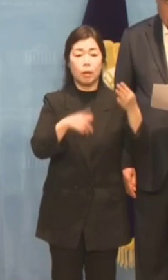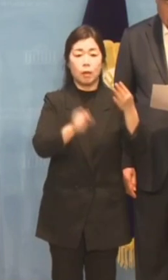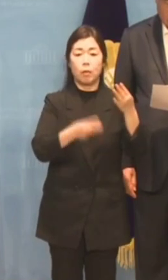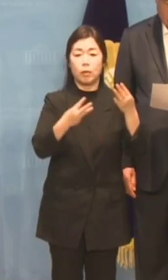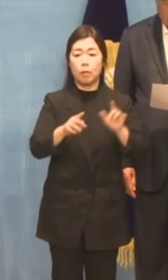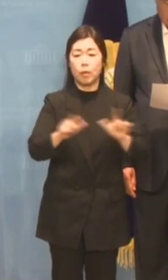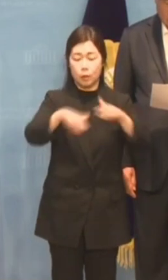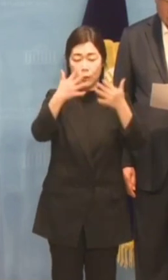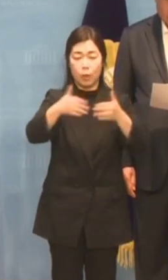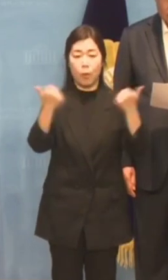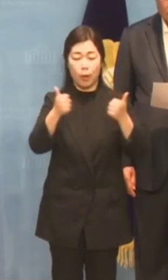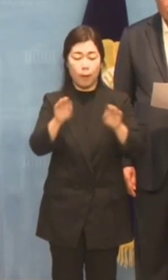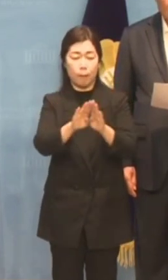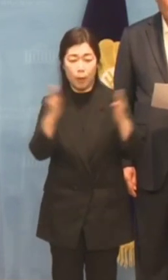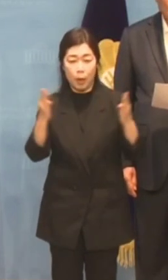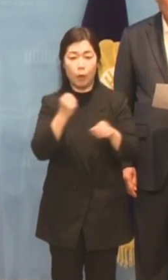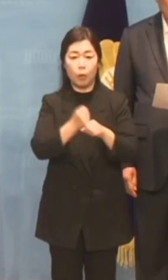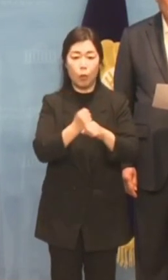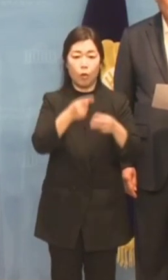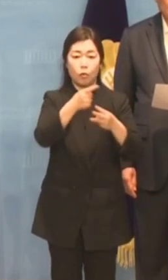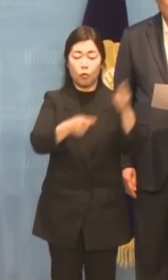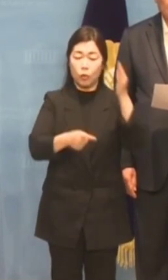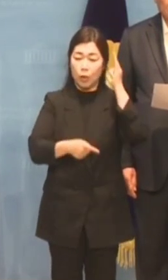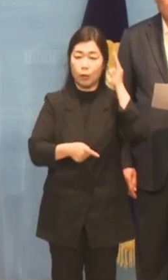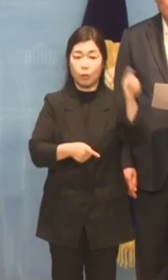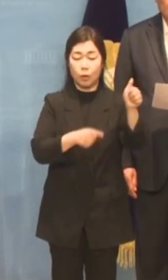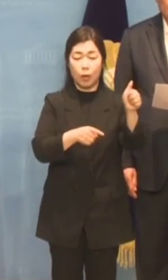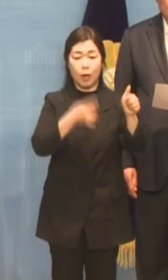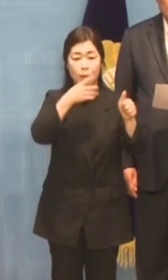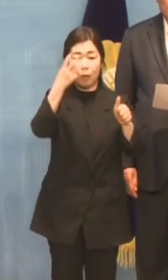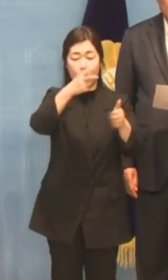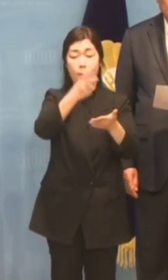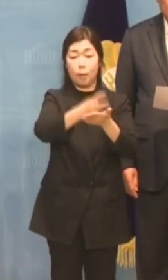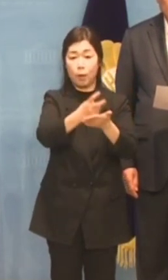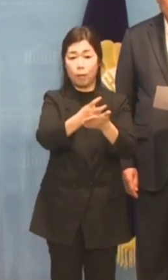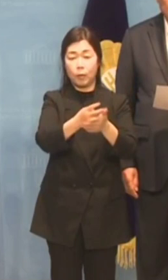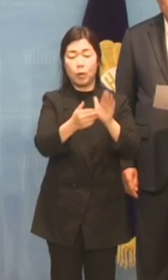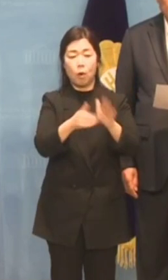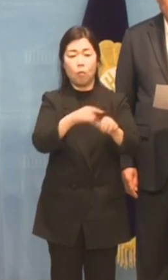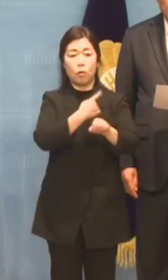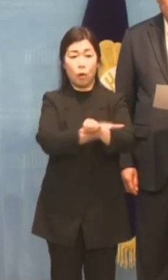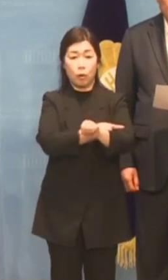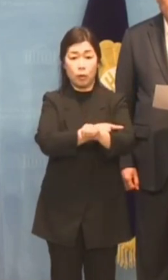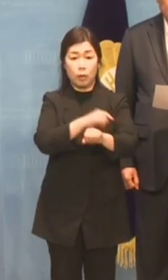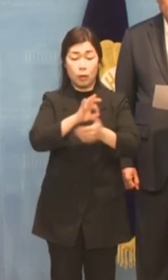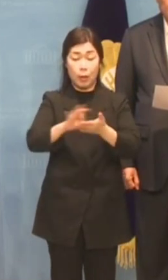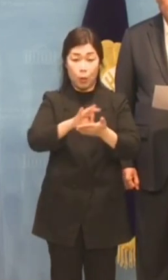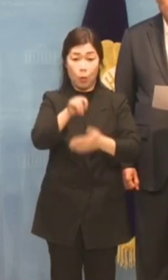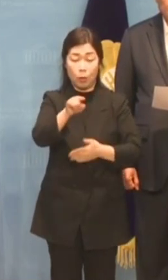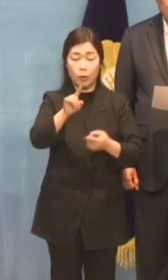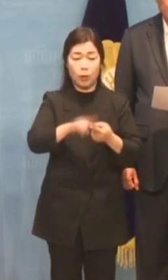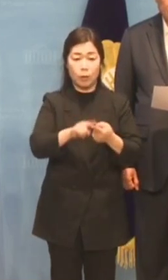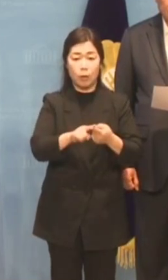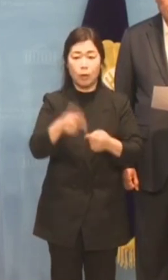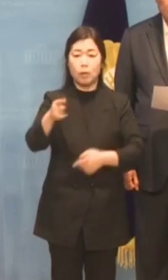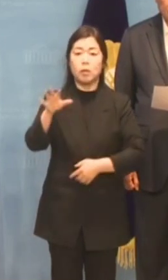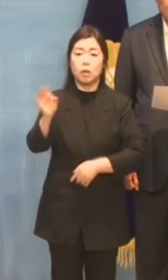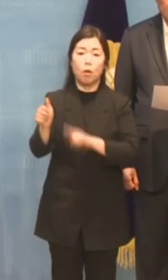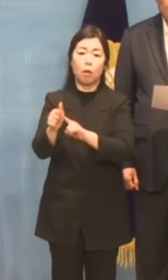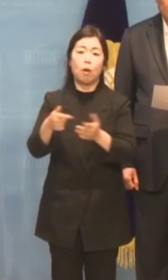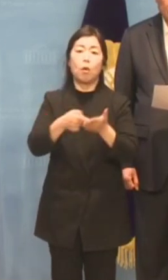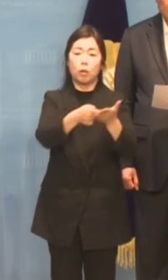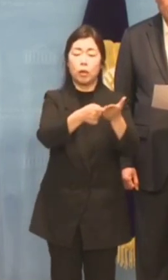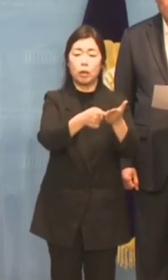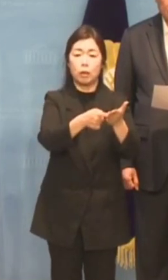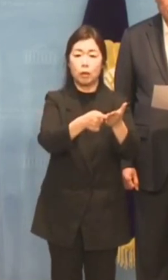3일 전체 회의를 열어 윤석열 대통령에게 양곡관리법 거부권 행사를 건의한 정황근